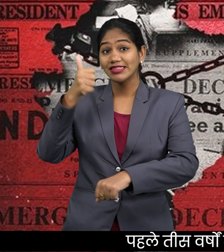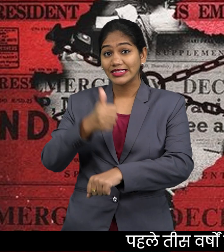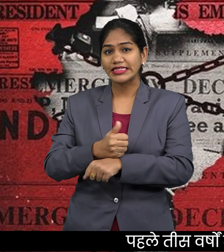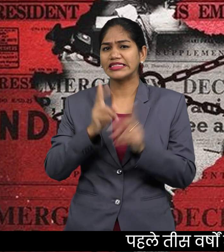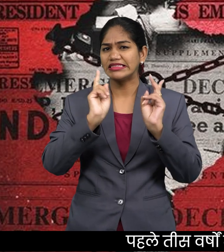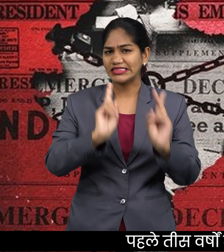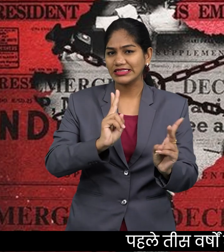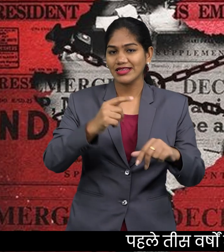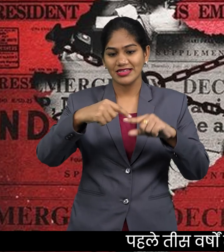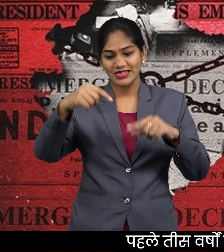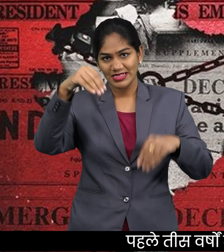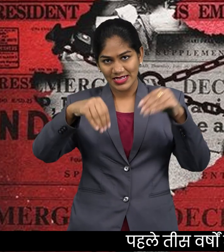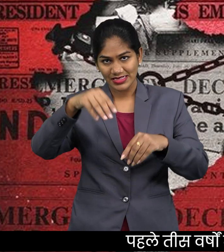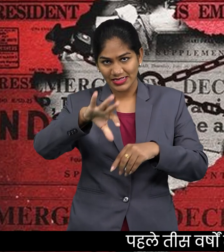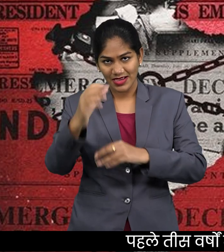हुई।